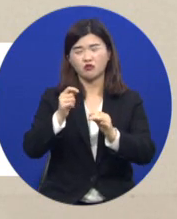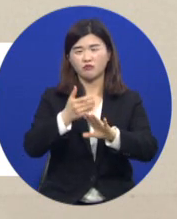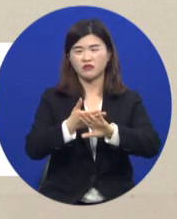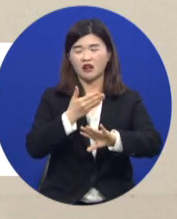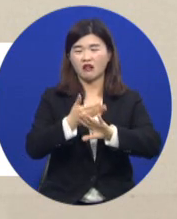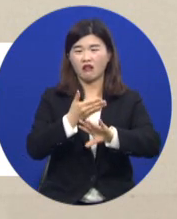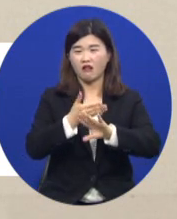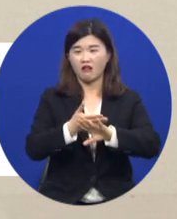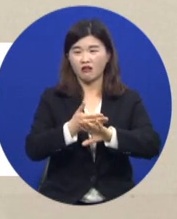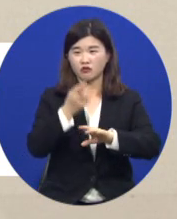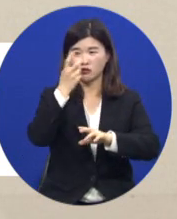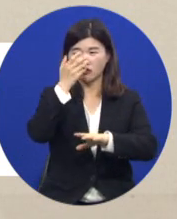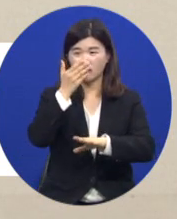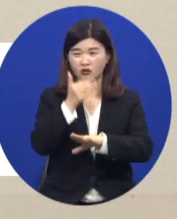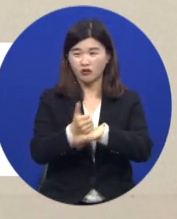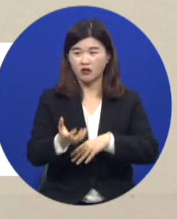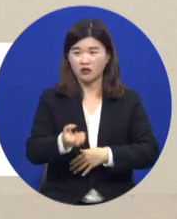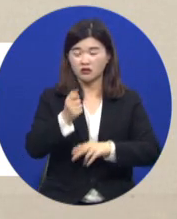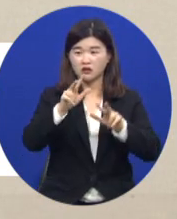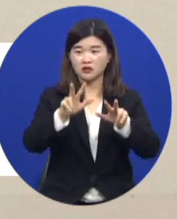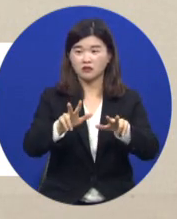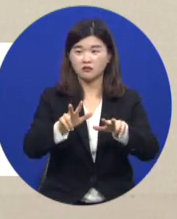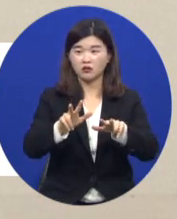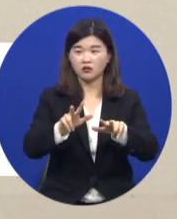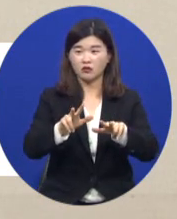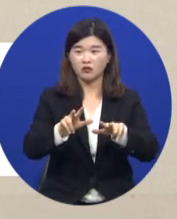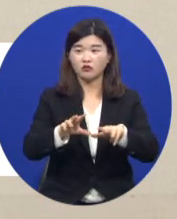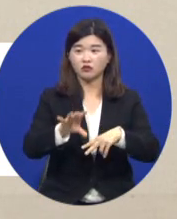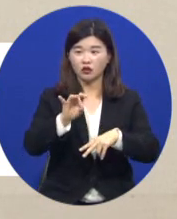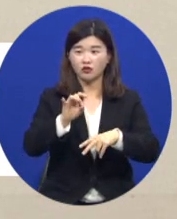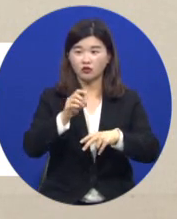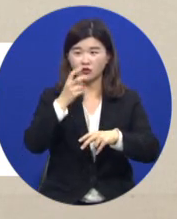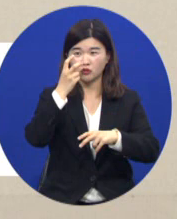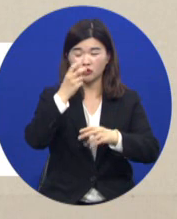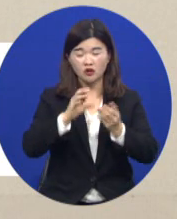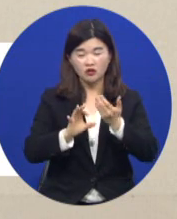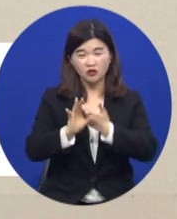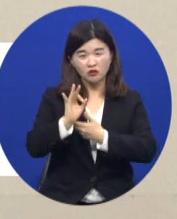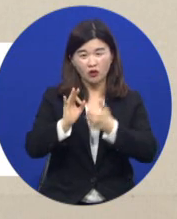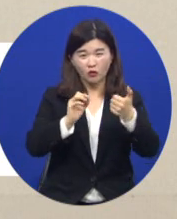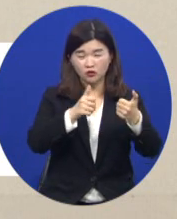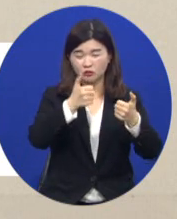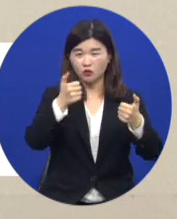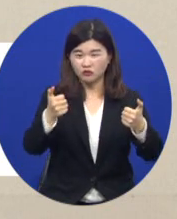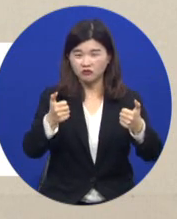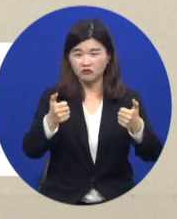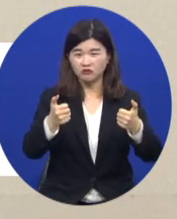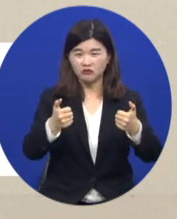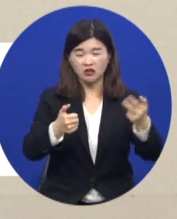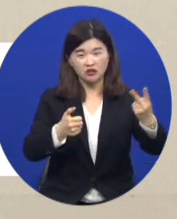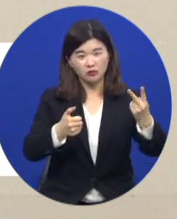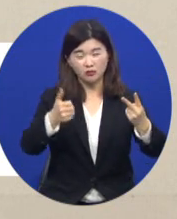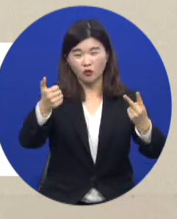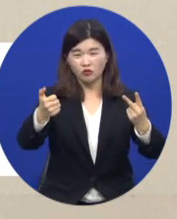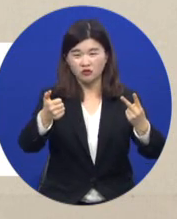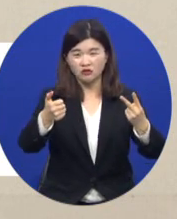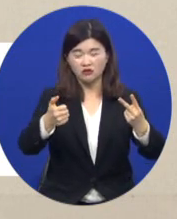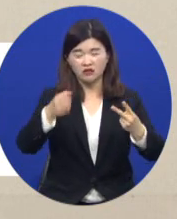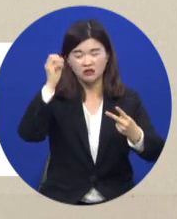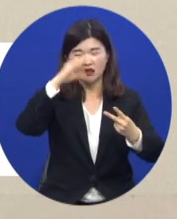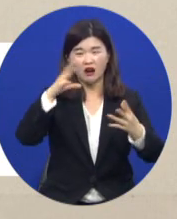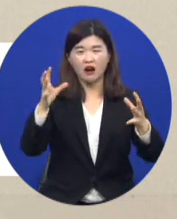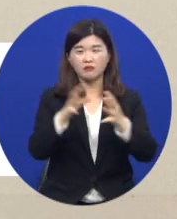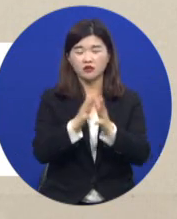똑같은 지금 조사 결과를 가지고 지금도 도민 대 성산 50대 50이 아니라 2,000명 대 500명 그냥